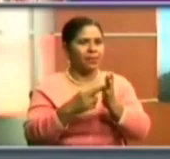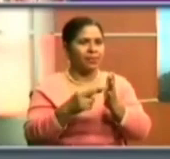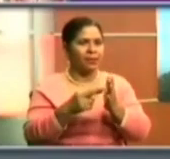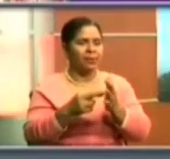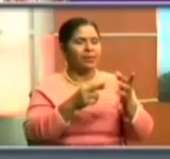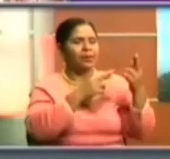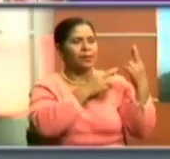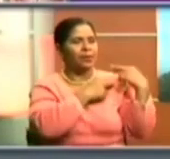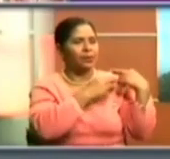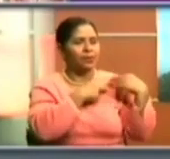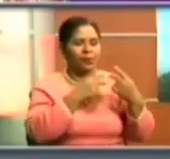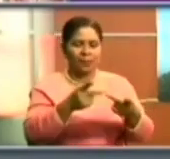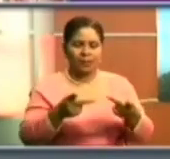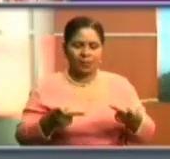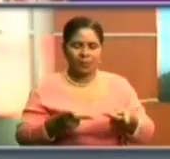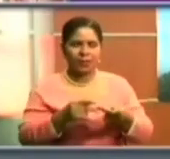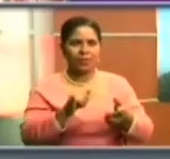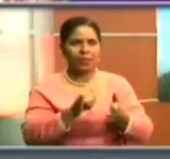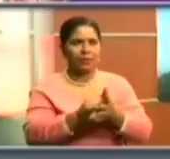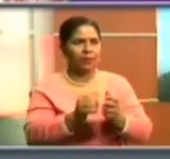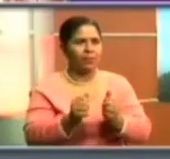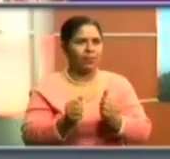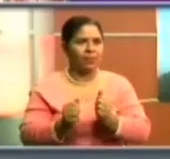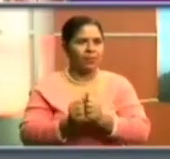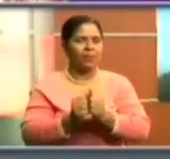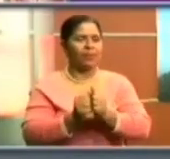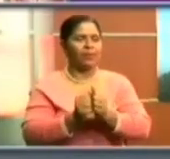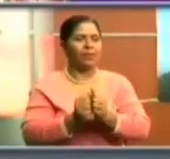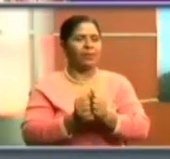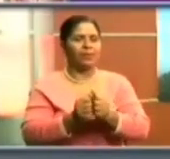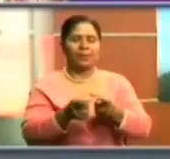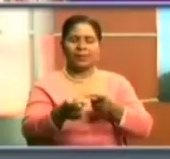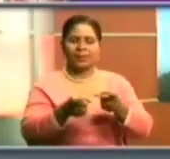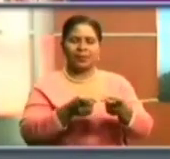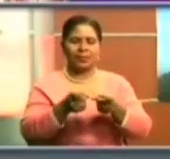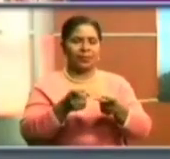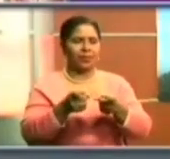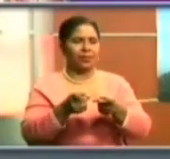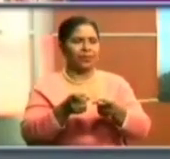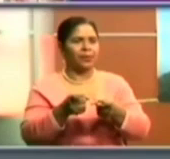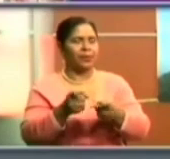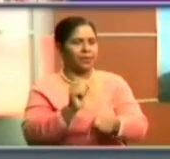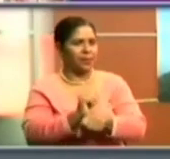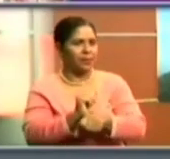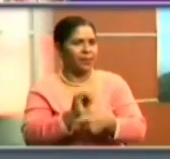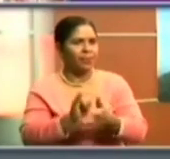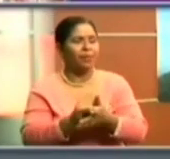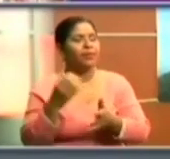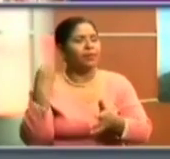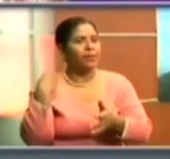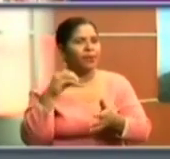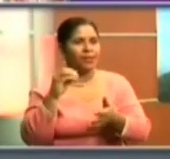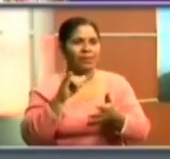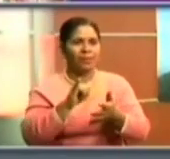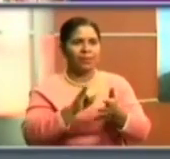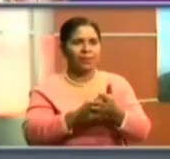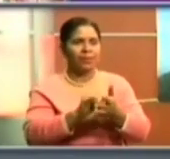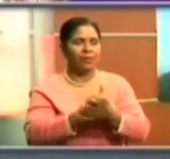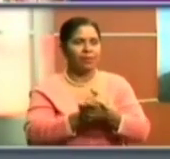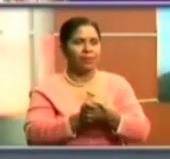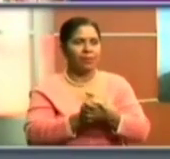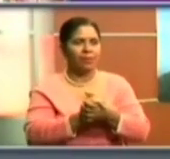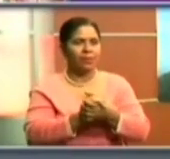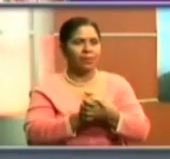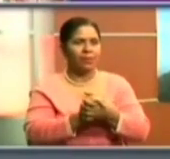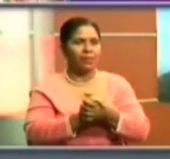sur place qui t'a dû lui-même à commander l'opération sur place. Nous pensons, si tu as gagné ça, nous t'as